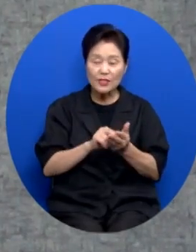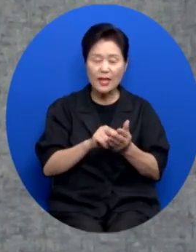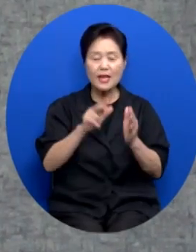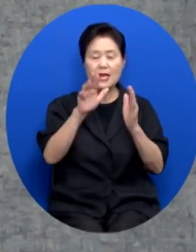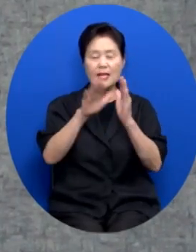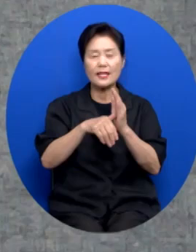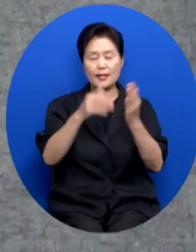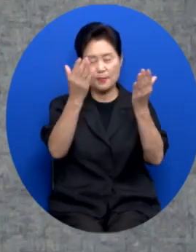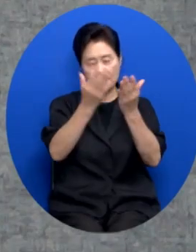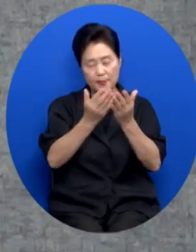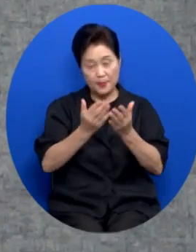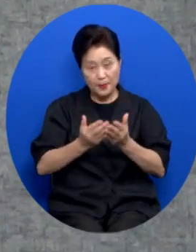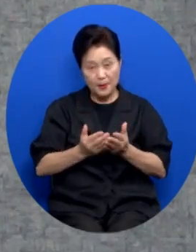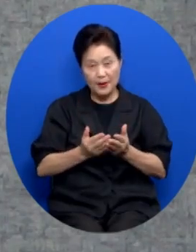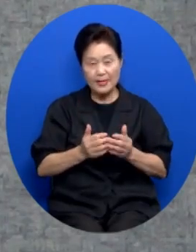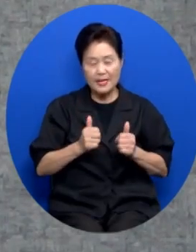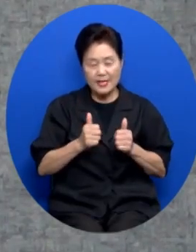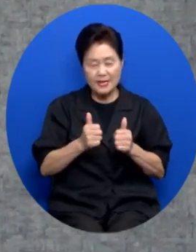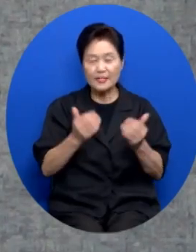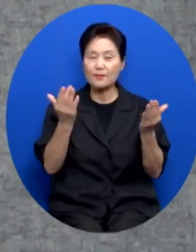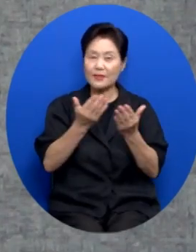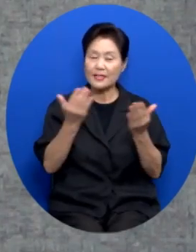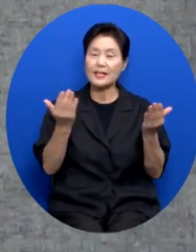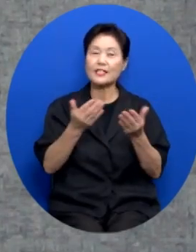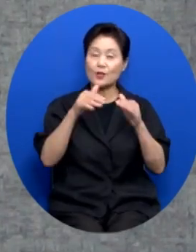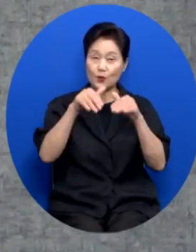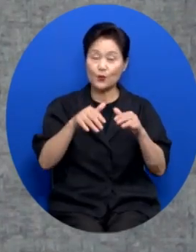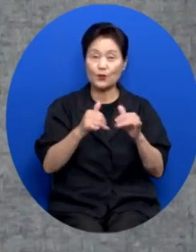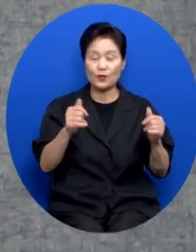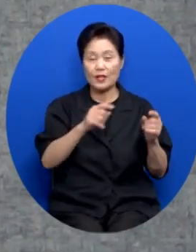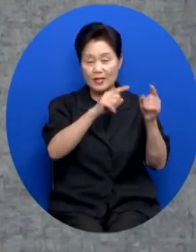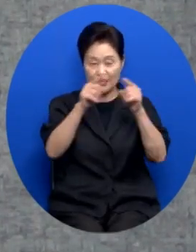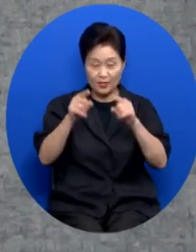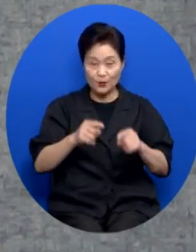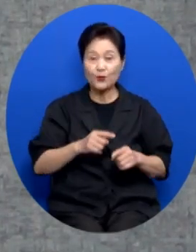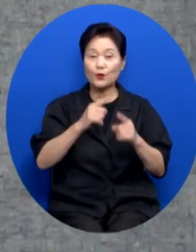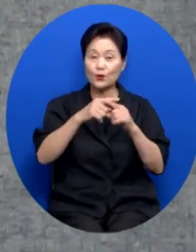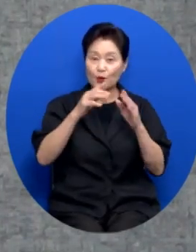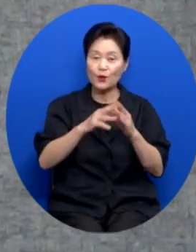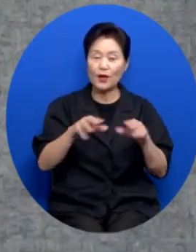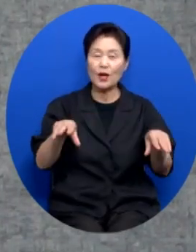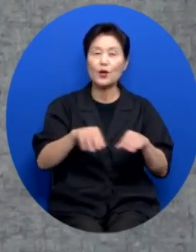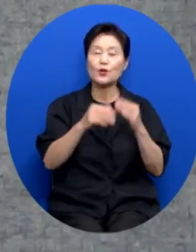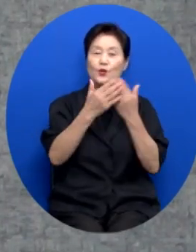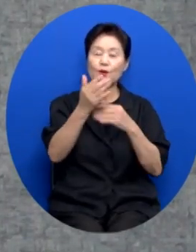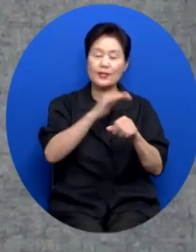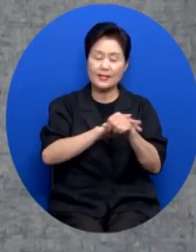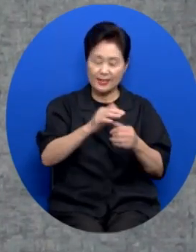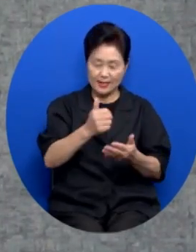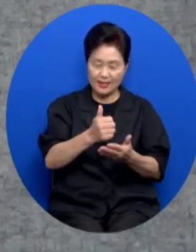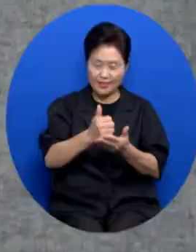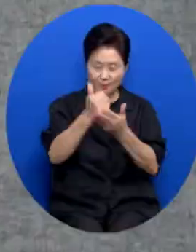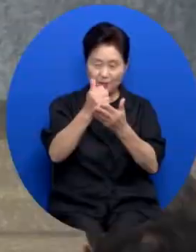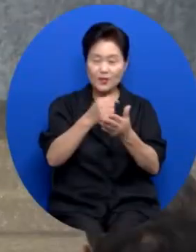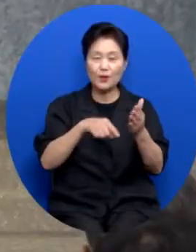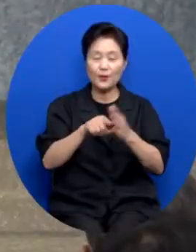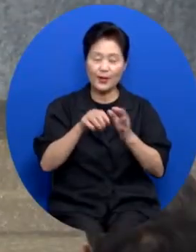적합하게 일하는 일꾼으로 전국교회와 총회를 잘 섬기도록 하겠습니다.